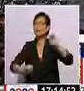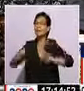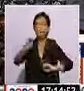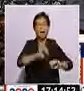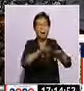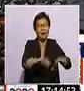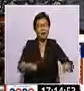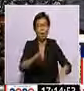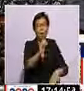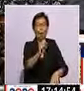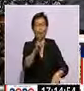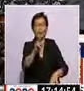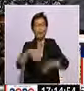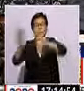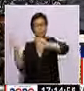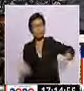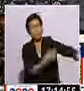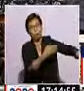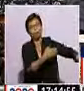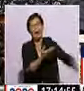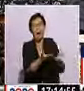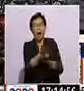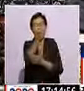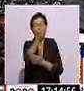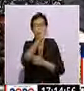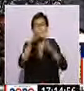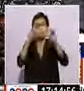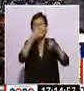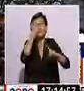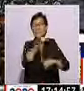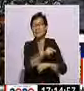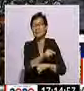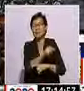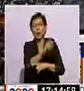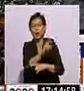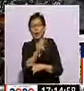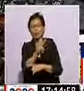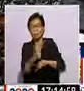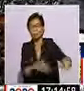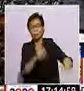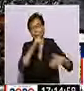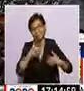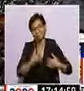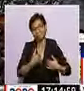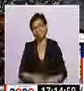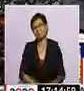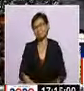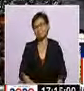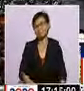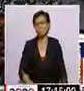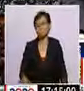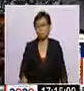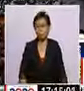di mana tiada kanak-kanak OKU dinafikan hak pendidikan disebabkan kelainan upaya mereka.